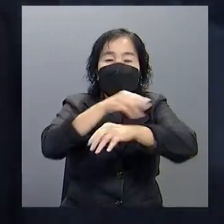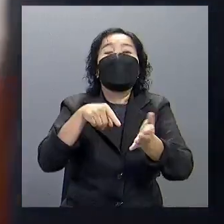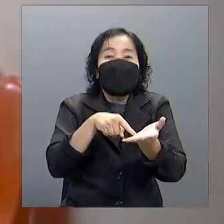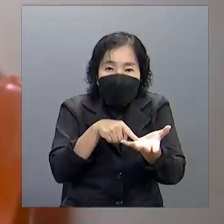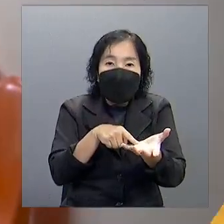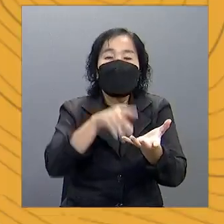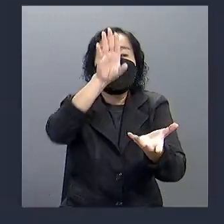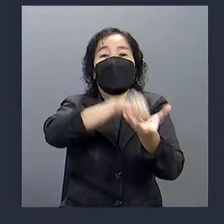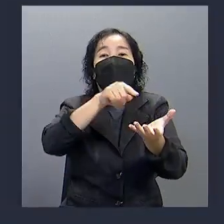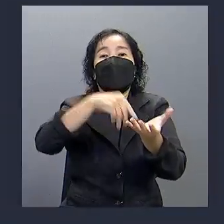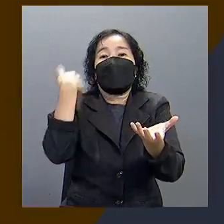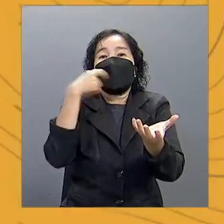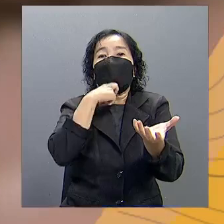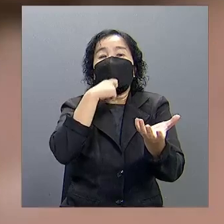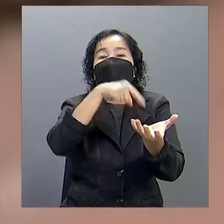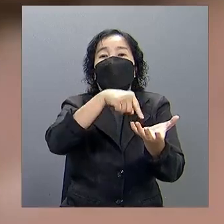แรกของไทย